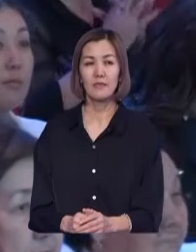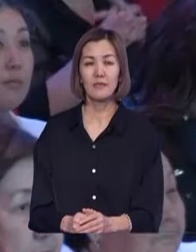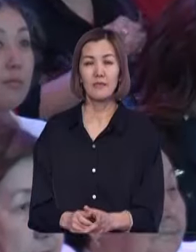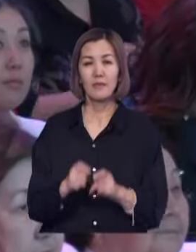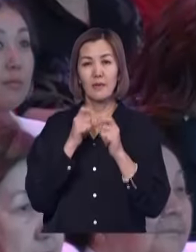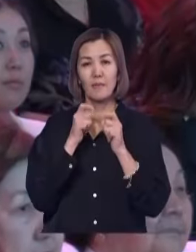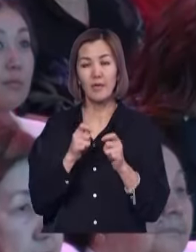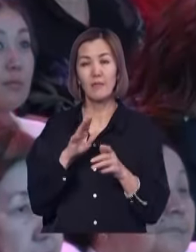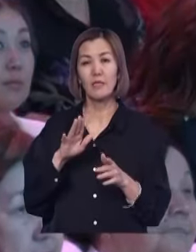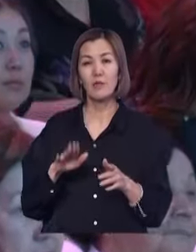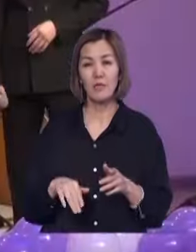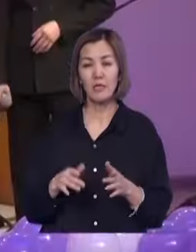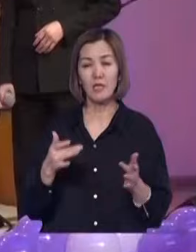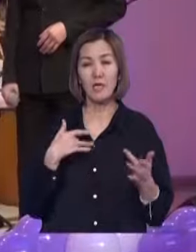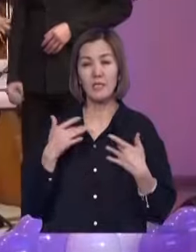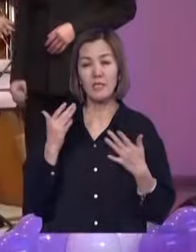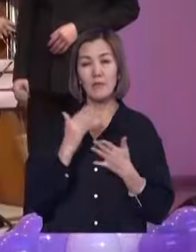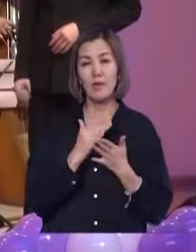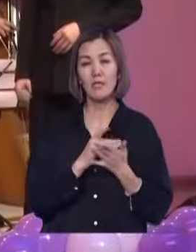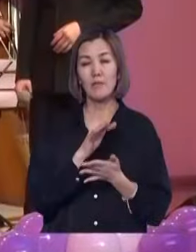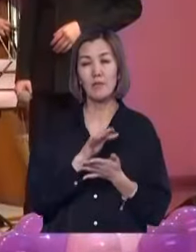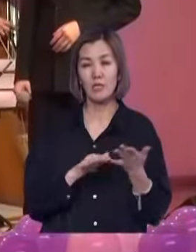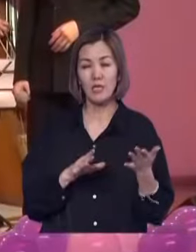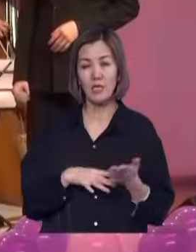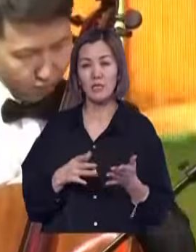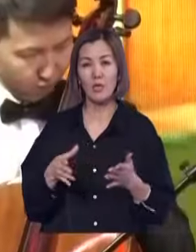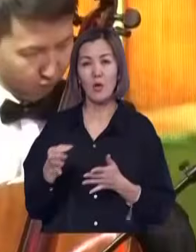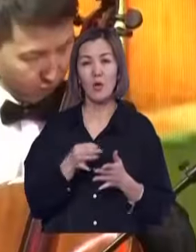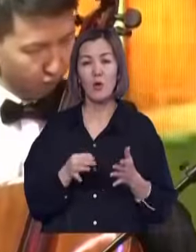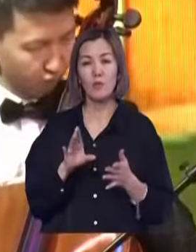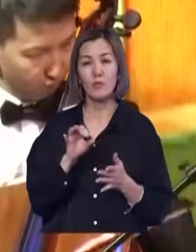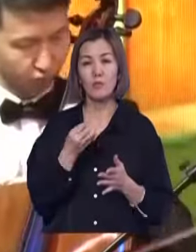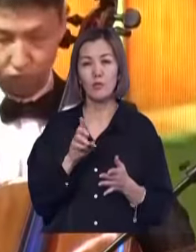Марапаттау рәсімінен кейін шара концерттік бағдарламамен жалғасты. Онда облыстық